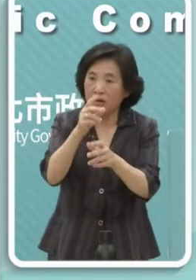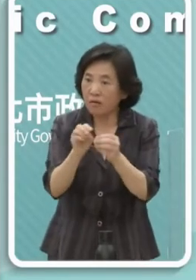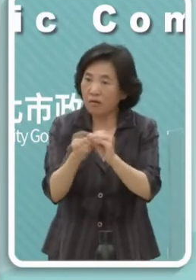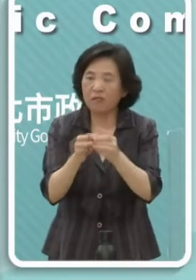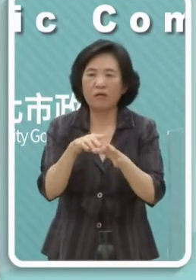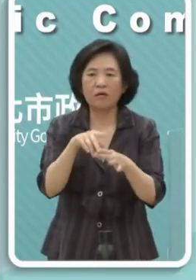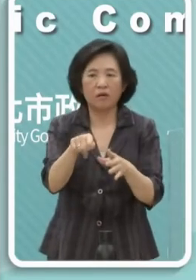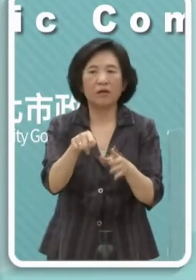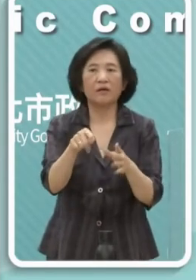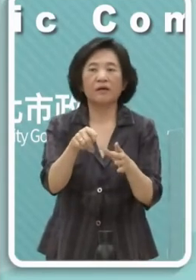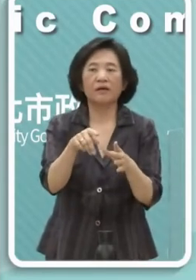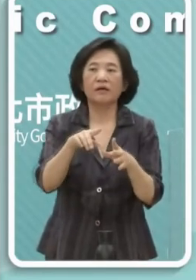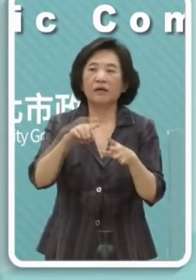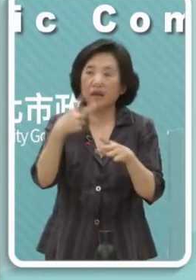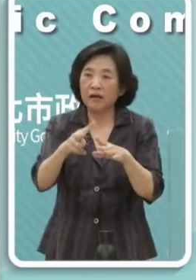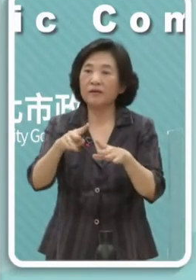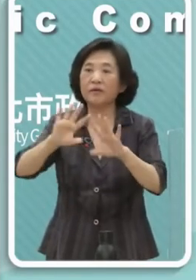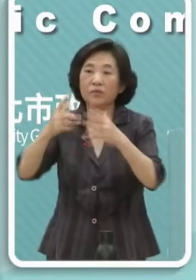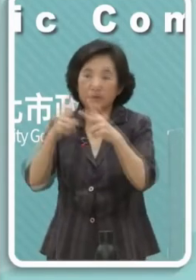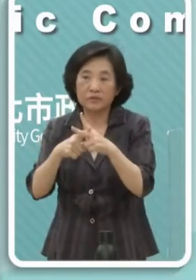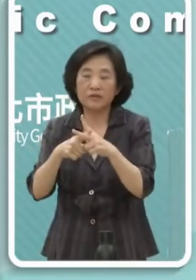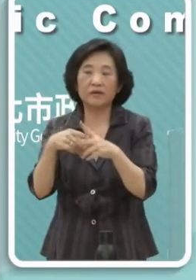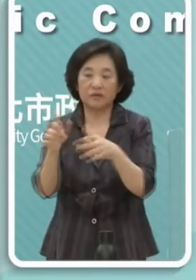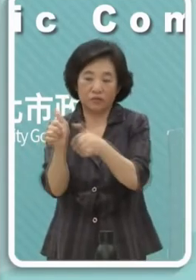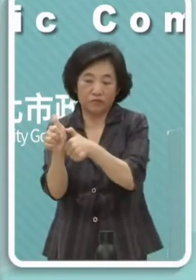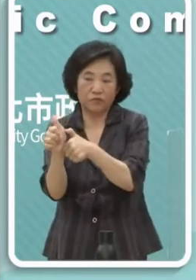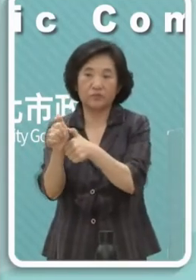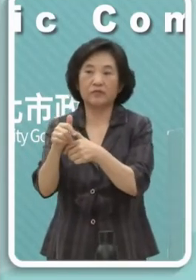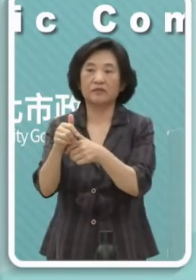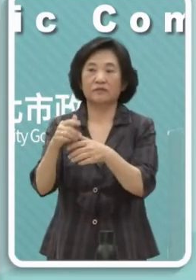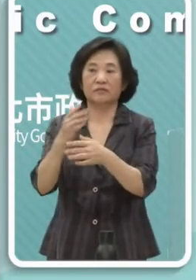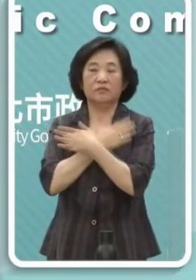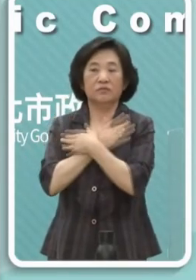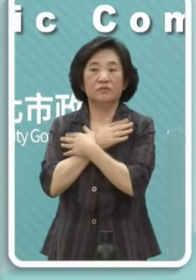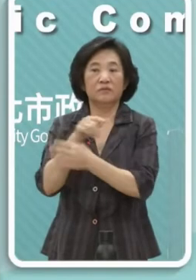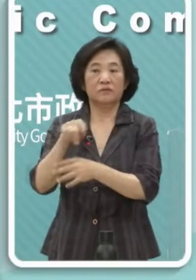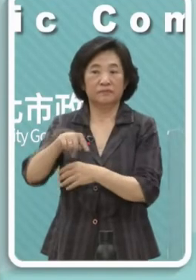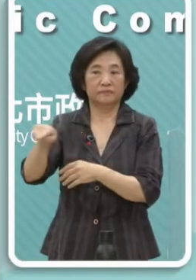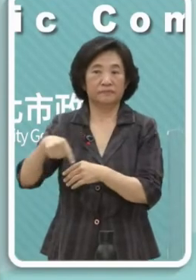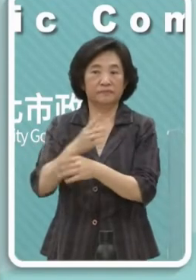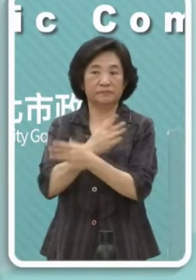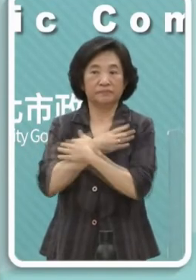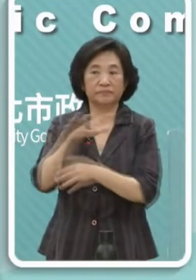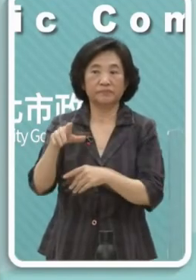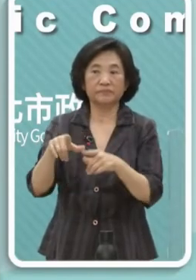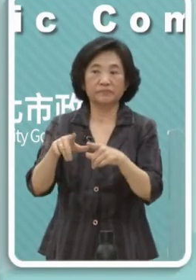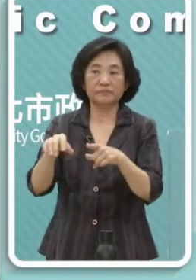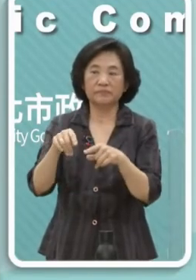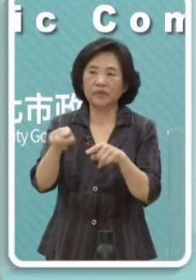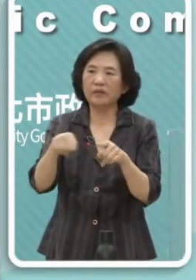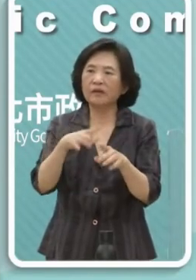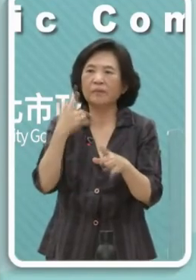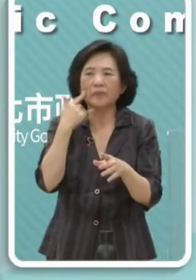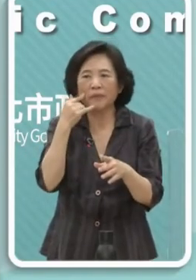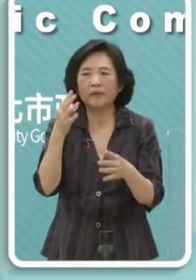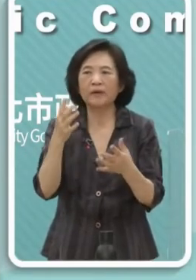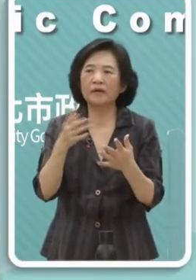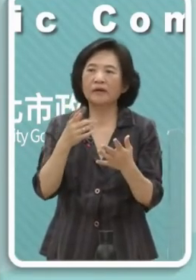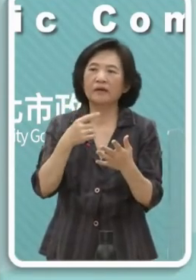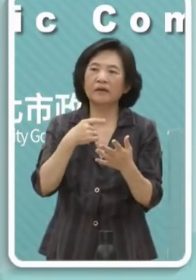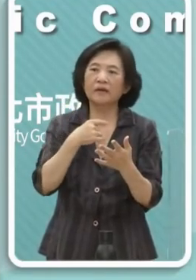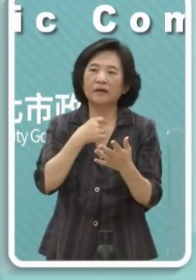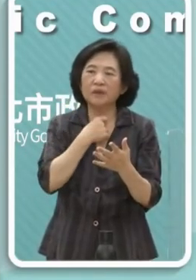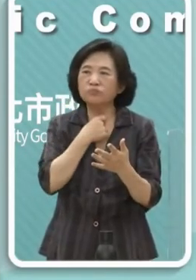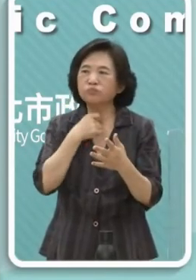说国小跟妇幼有一些家长事实上有一些这个生活照顾的需